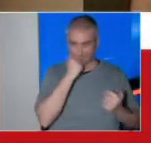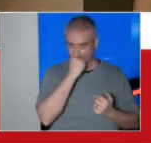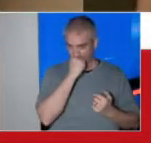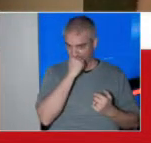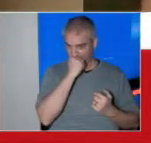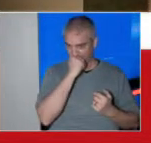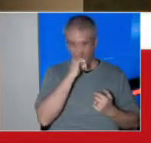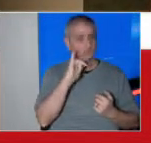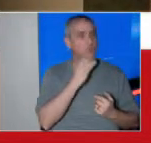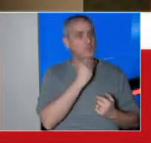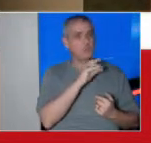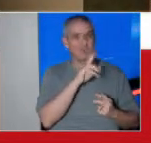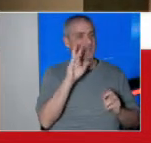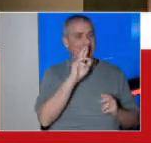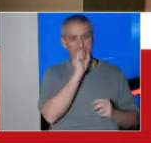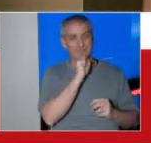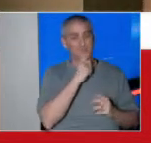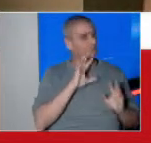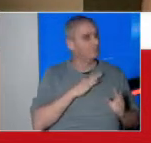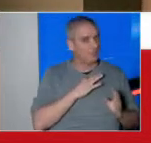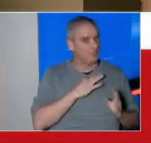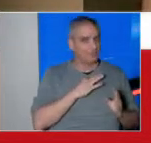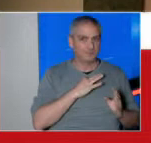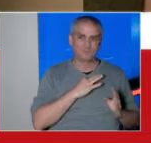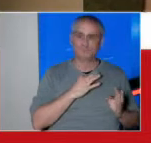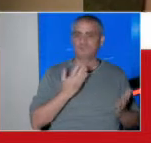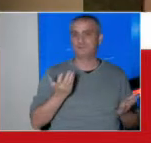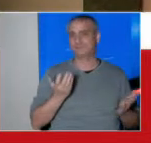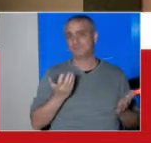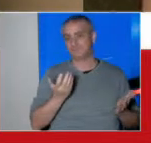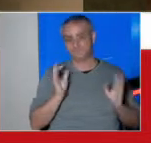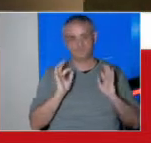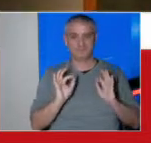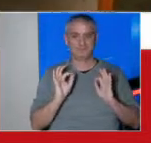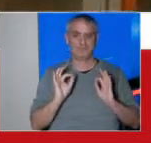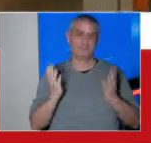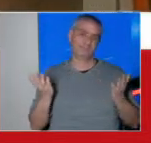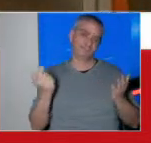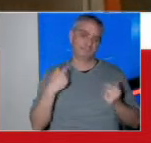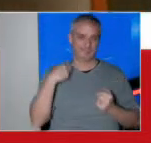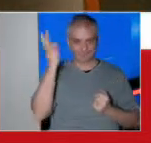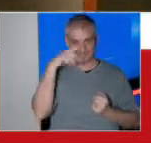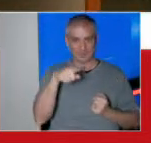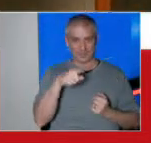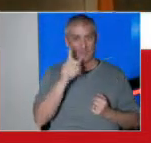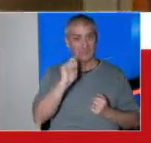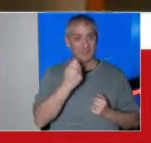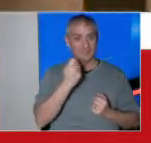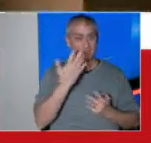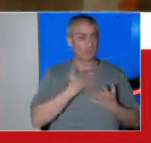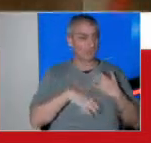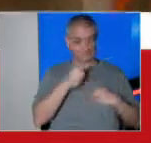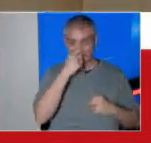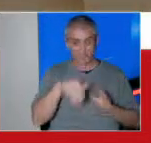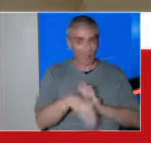היהודית. אלן. מה שלומך? בסדר, אז אני מבינה אותך, אבל דווקא שנהיה נחמד